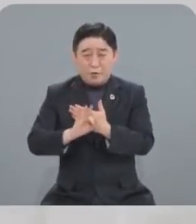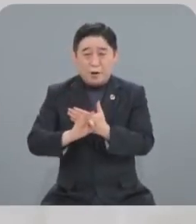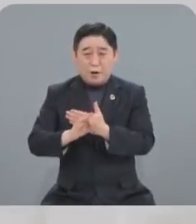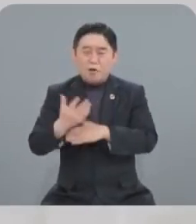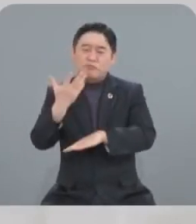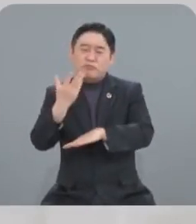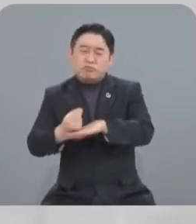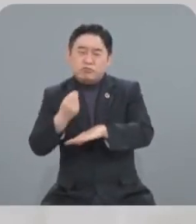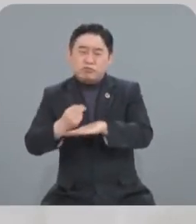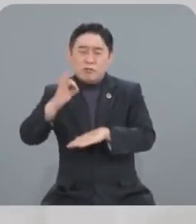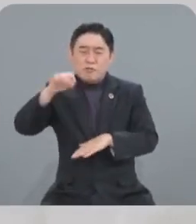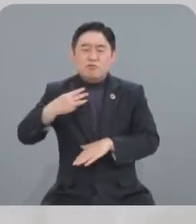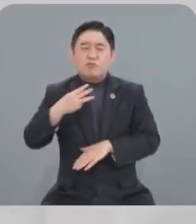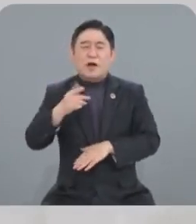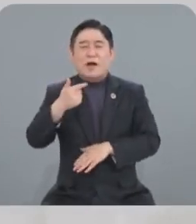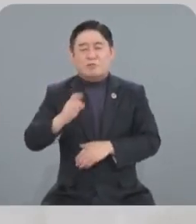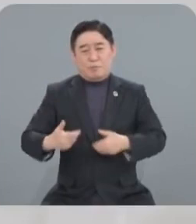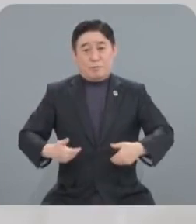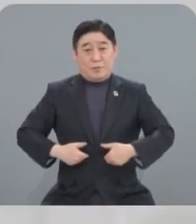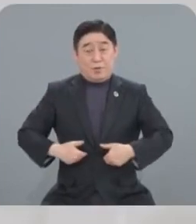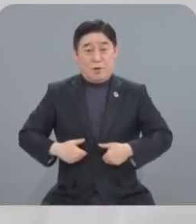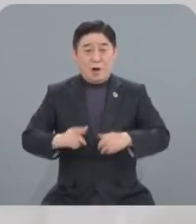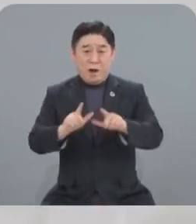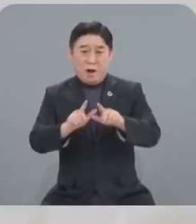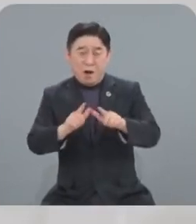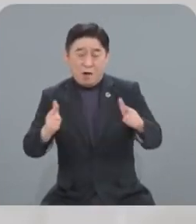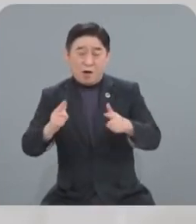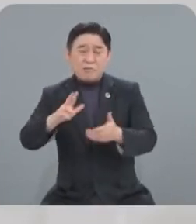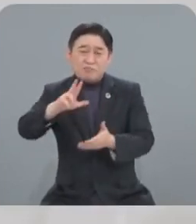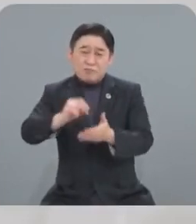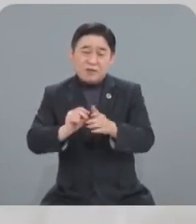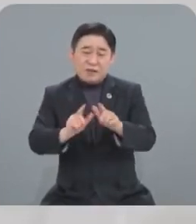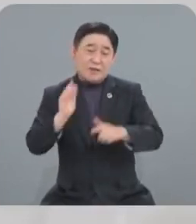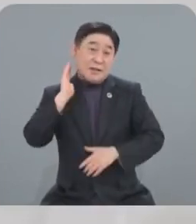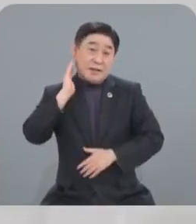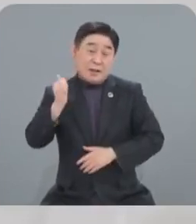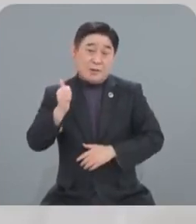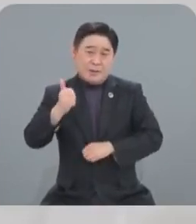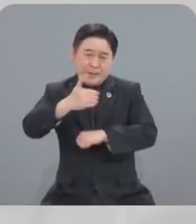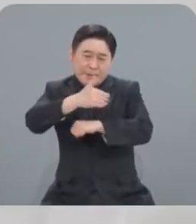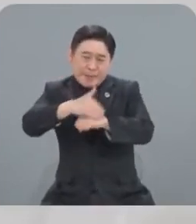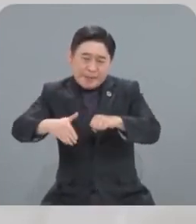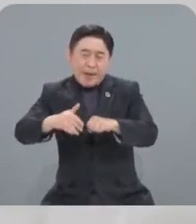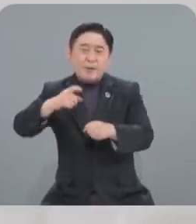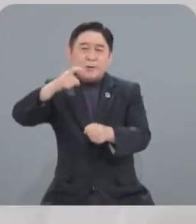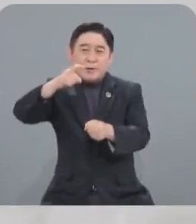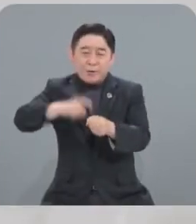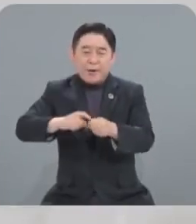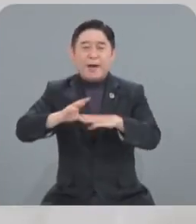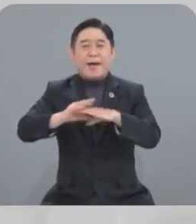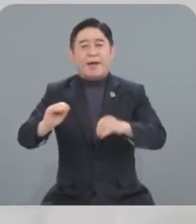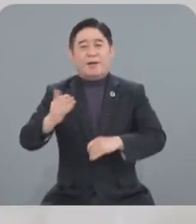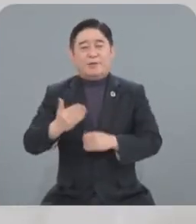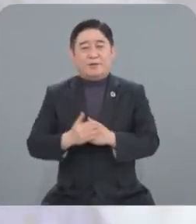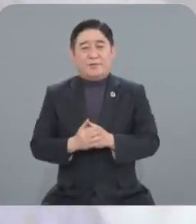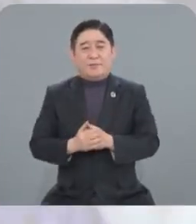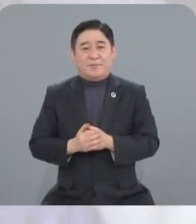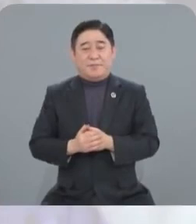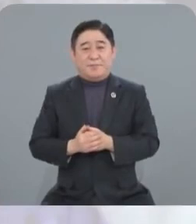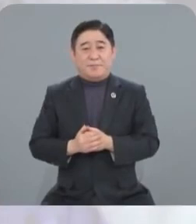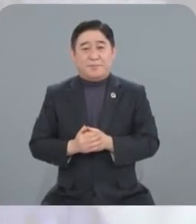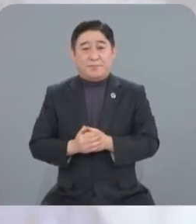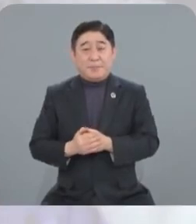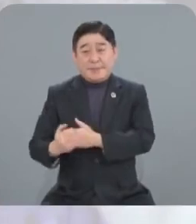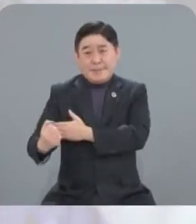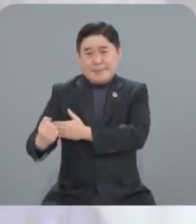필요합니다 이런 문제들을 대통령이 전략 전술적 으로 해결해야 합니다